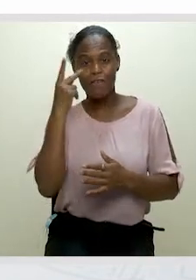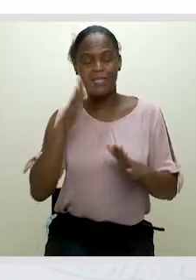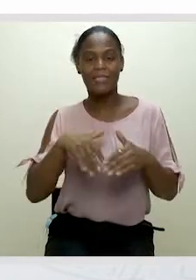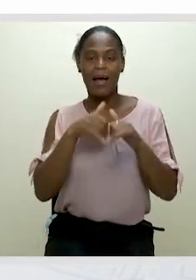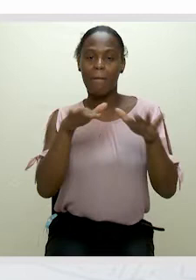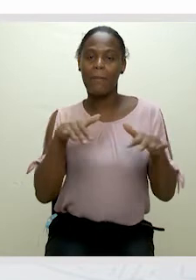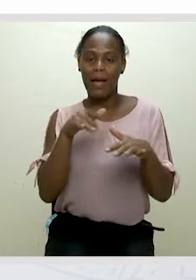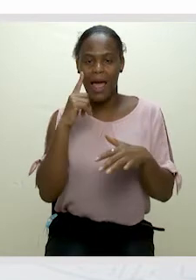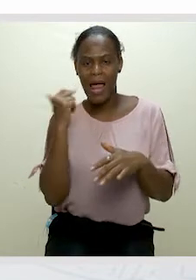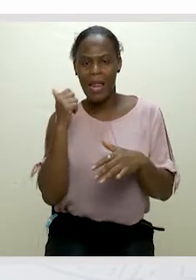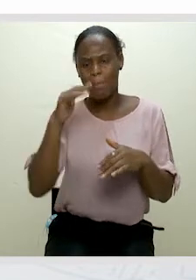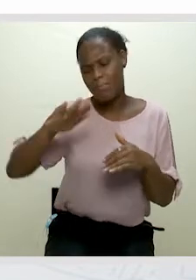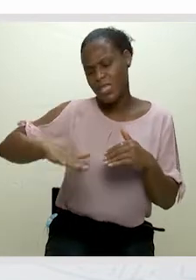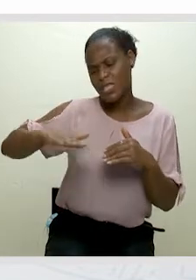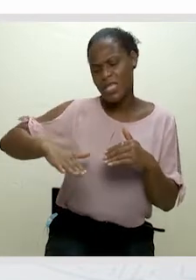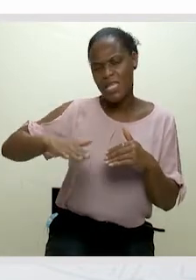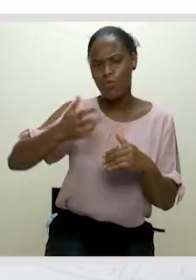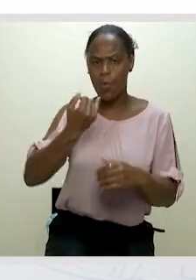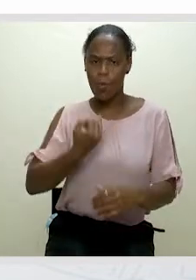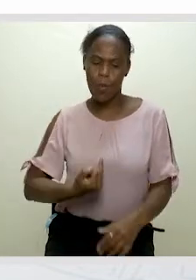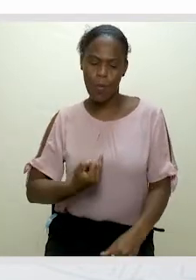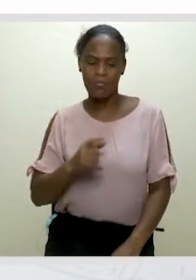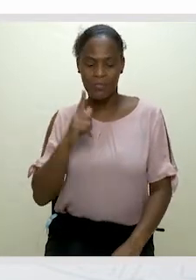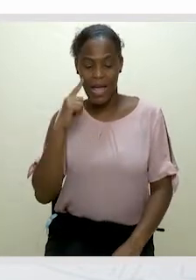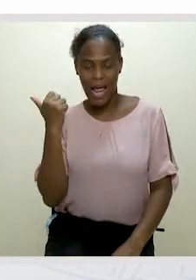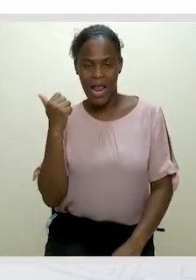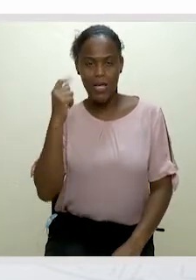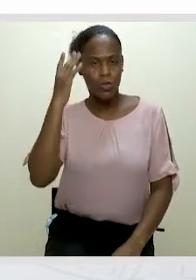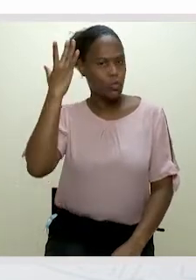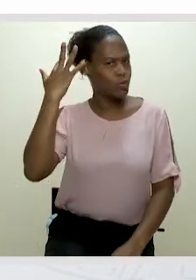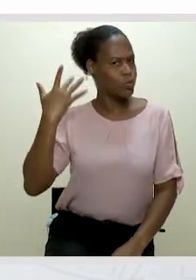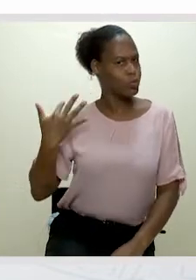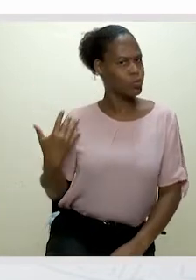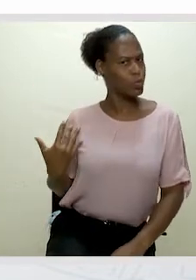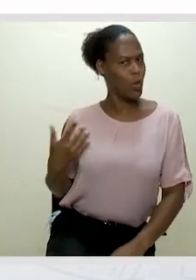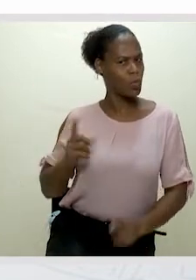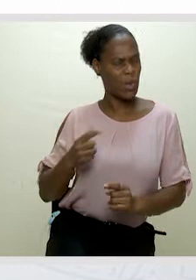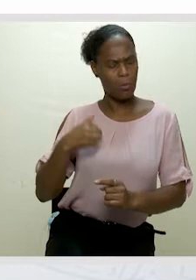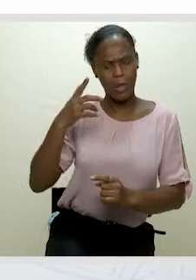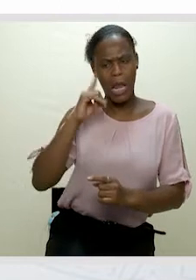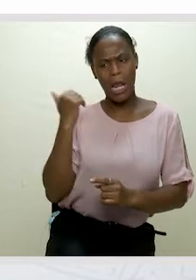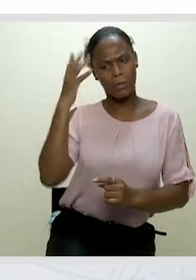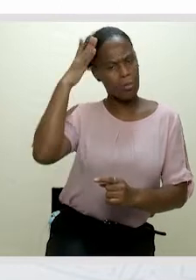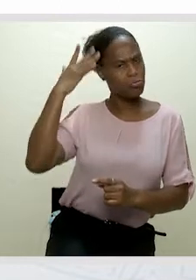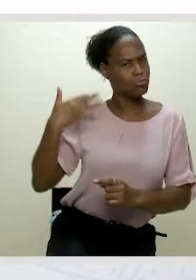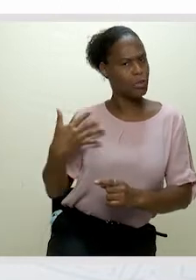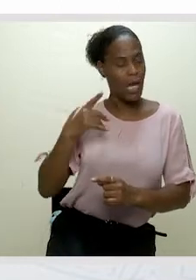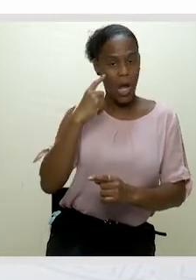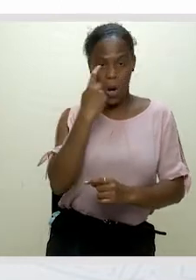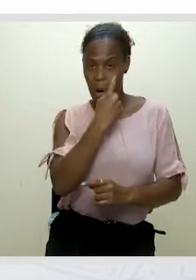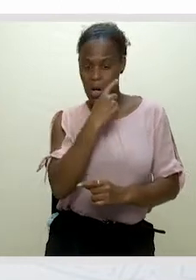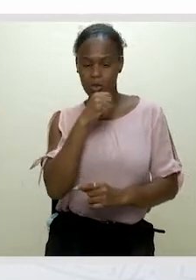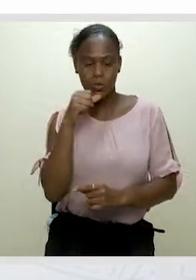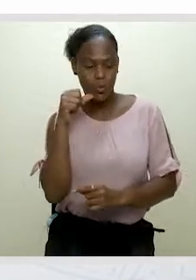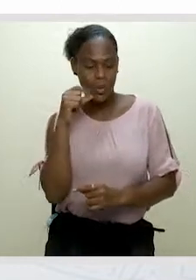est petite et mince. Elle a les cheveux plus longs que moi. Ses yeux sont bleus et elle ne